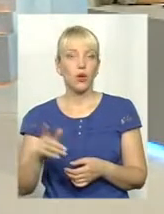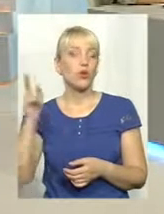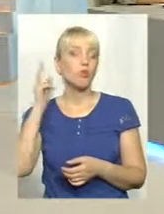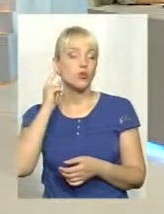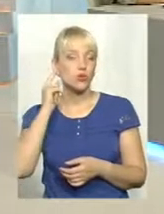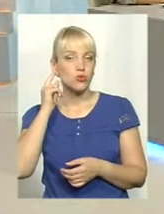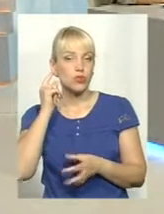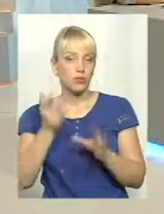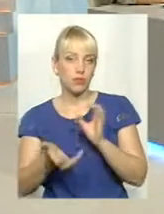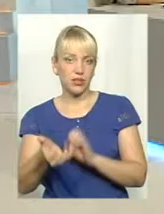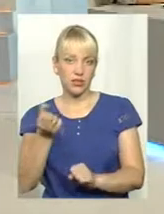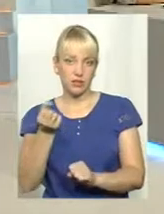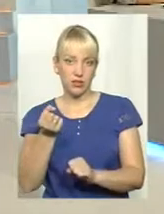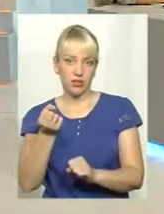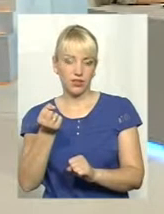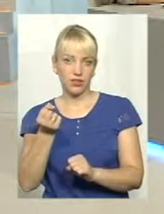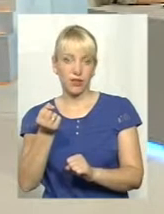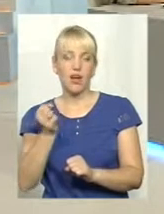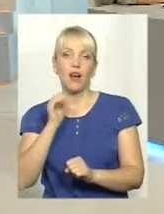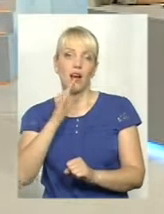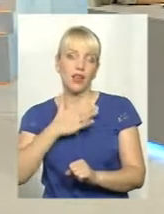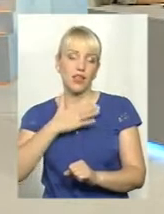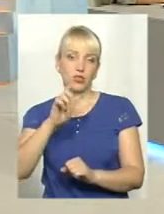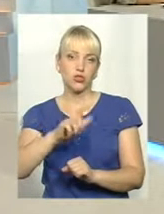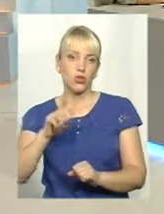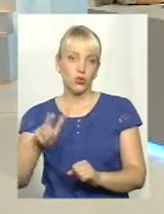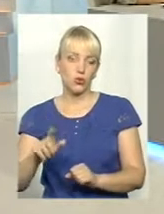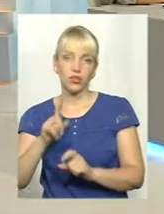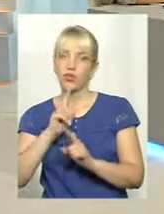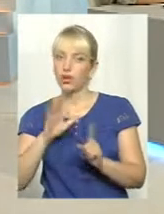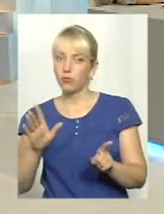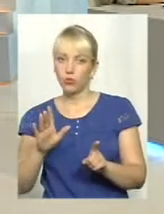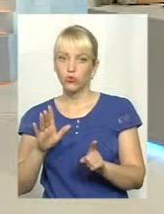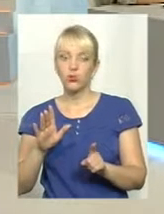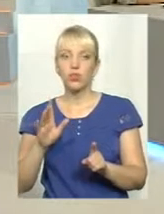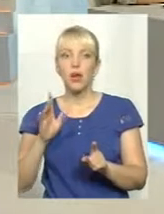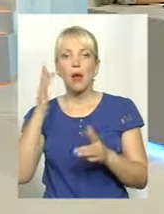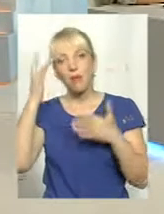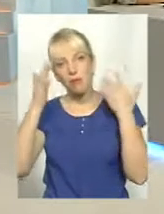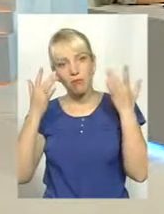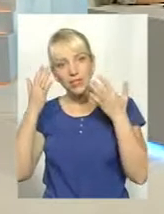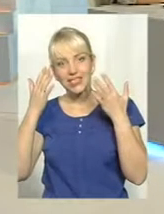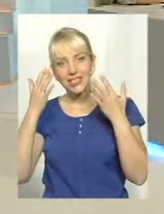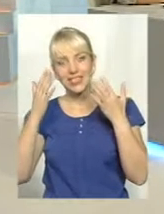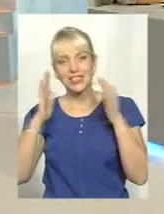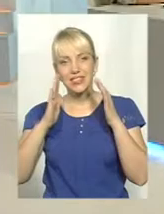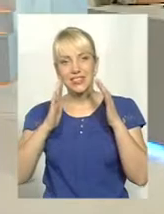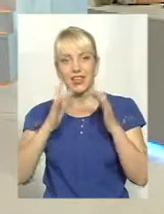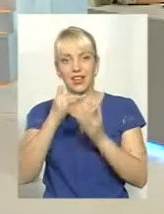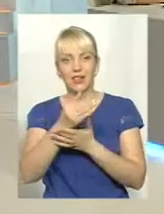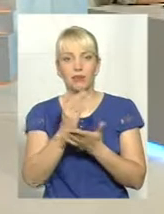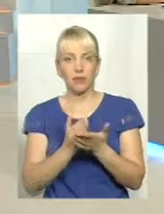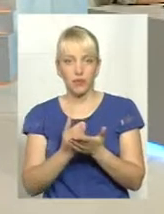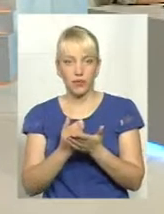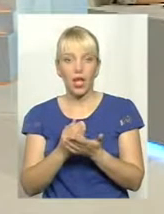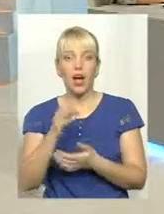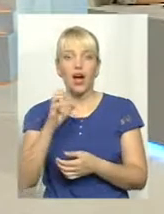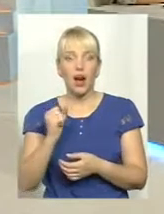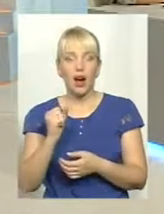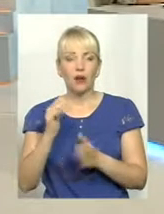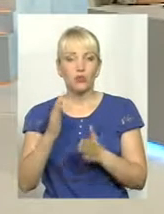допоможе нам усім. Що ж, хочеться сподіватися, що справді наші хороші ідеї